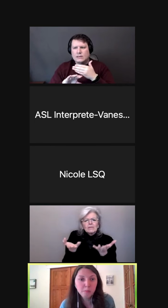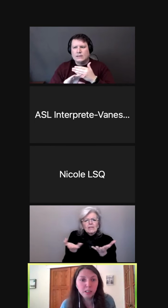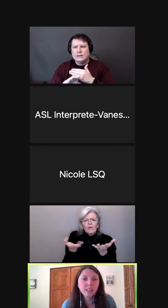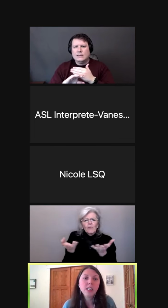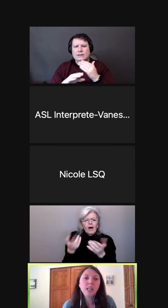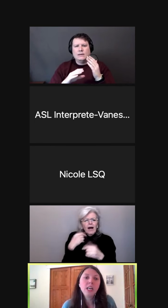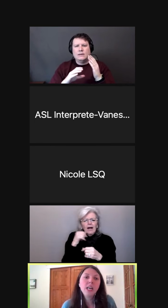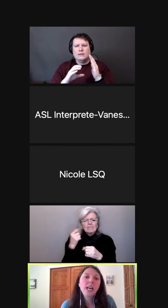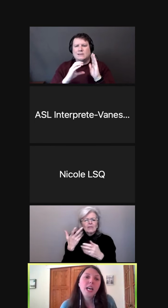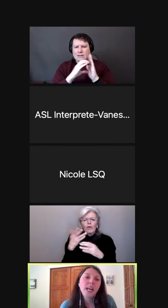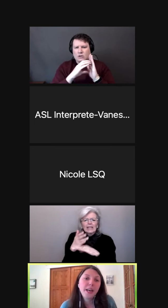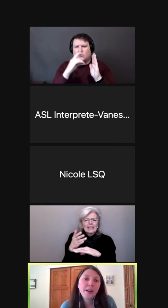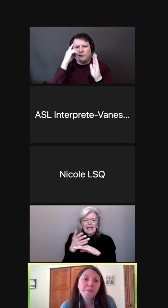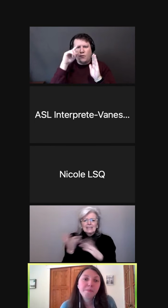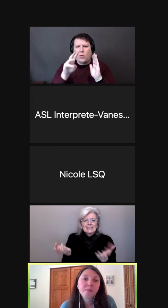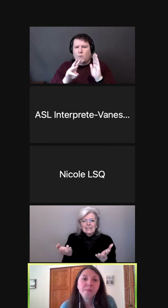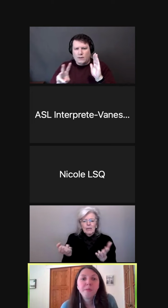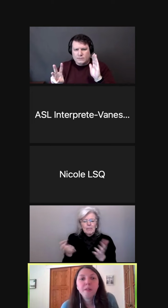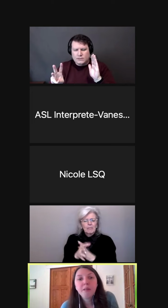pas accessible.